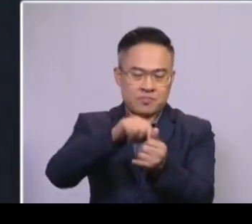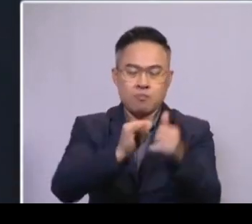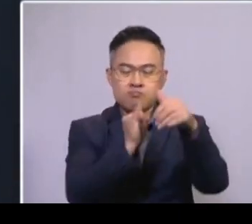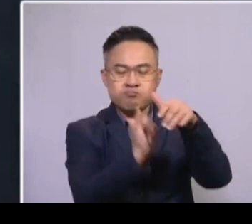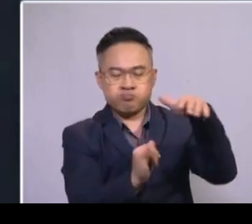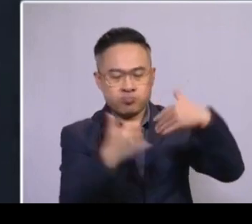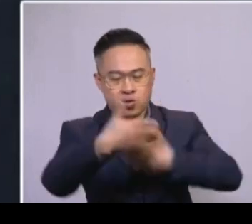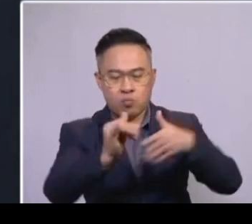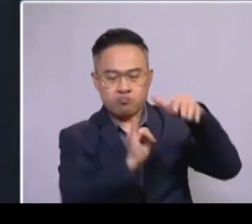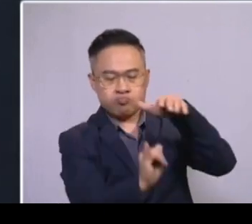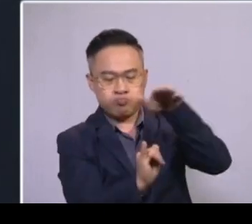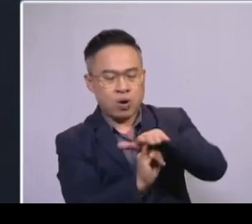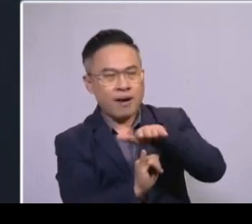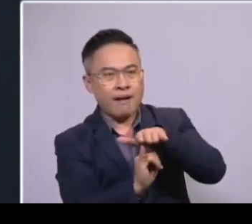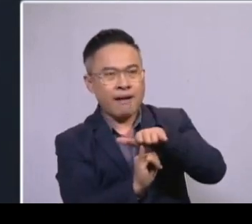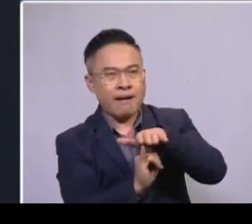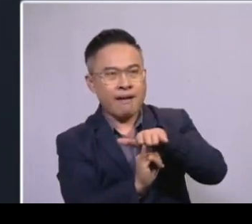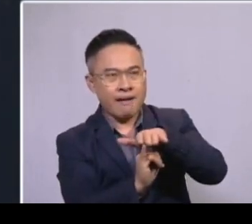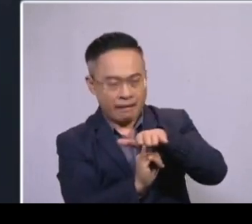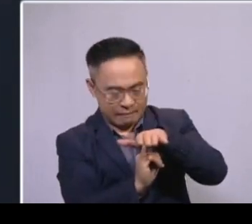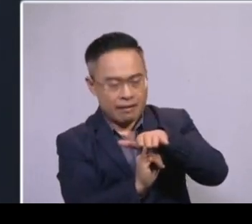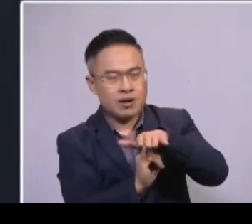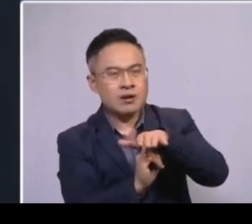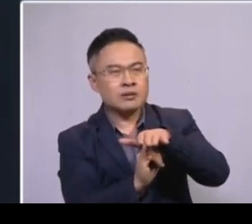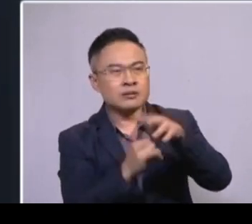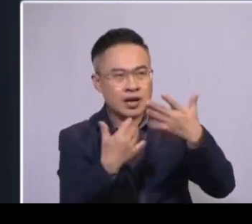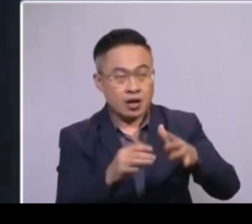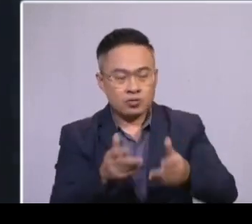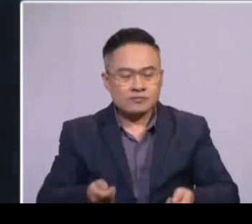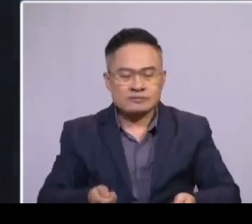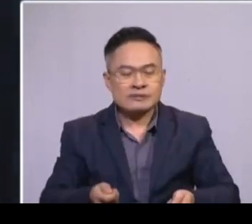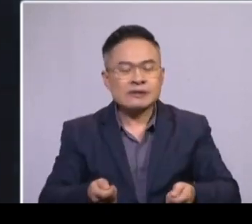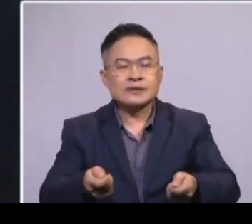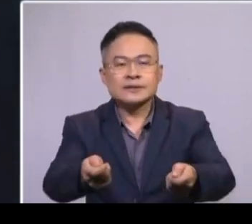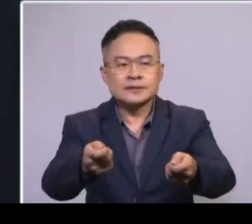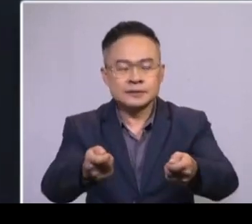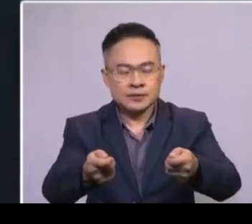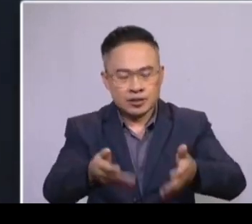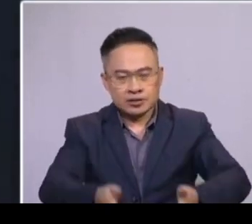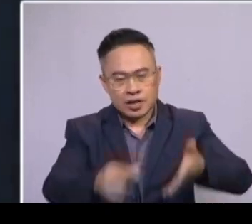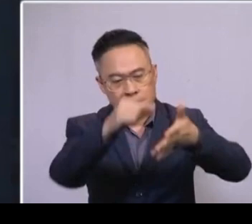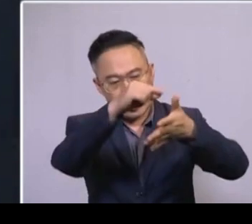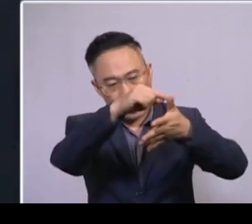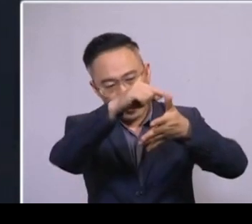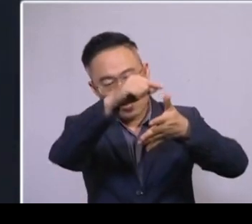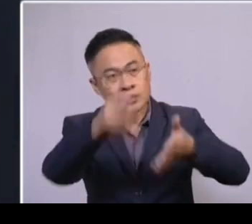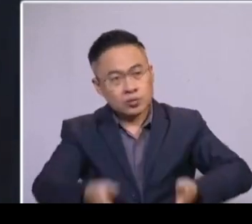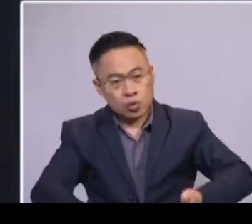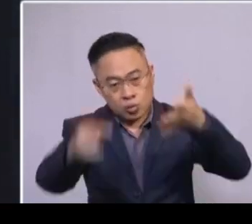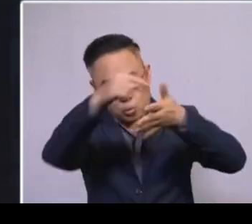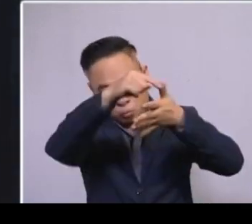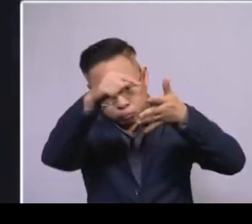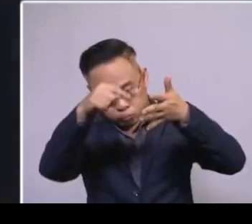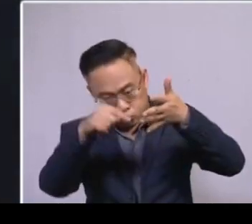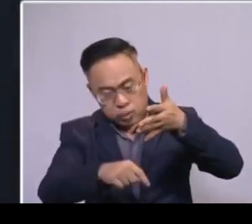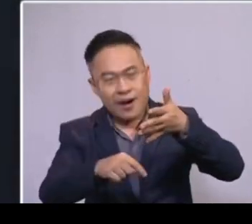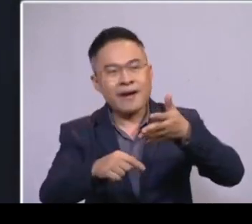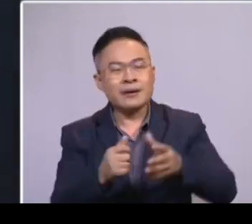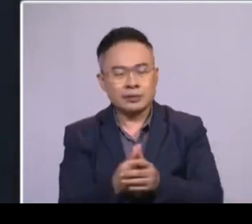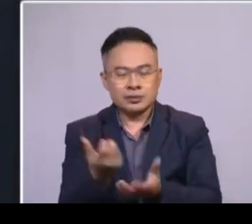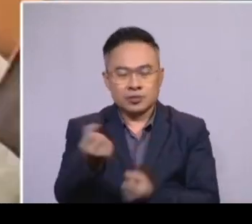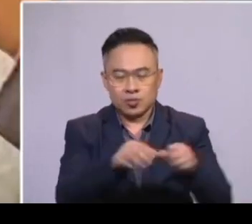ในหวังจะรู้สึกตัวขึ้นมานะคะแล้วก็เหมือนฝามันเปิดขึ้นมาด้วยนะคะก่อนจะเข็นเข้าไปในลิฟต์นะคะ